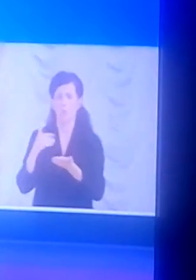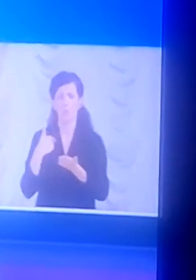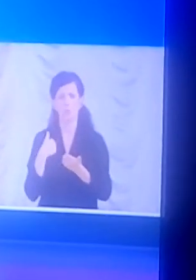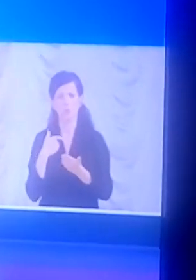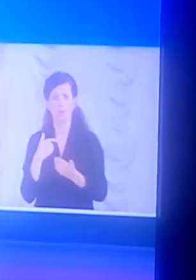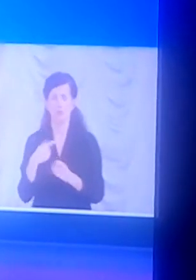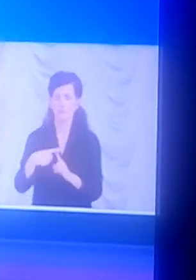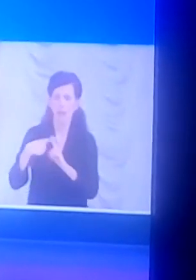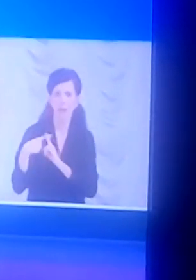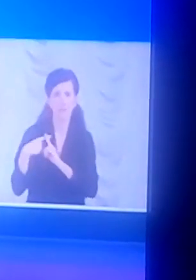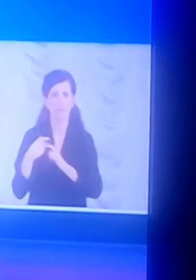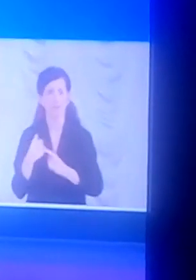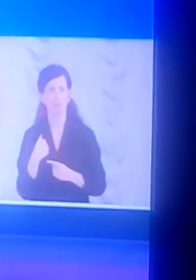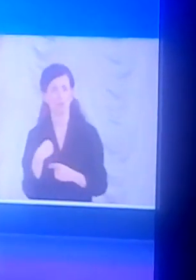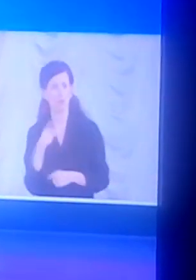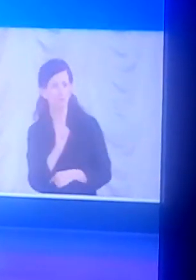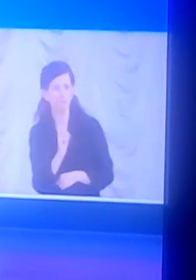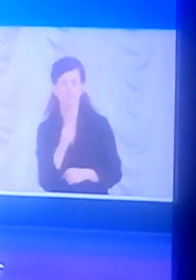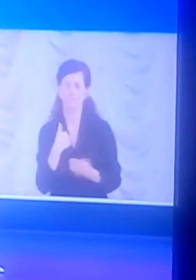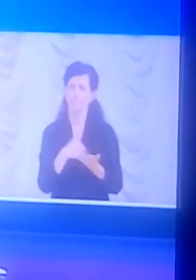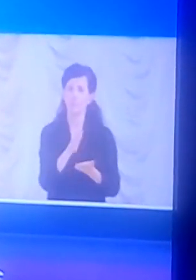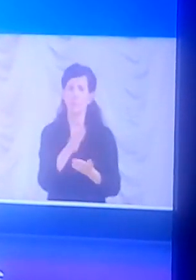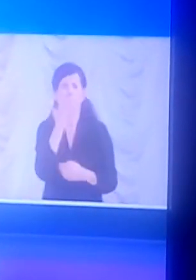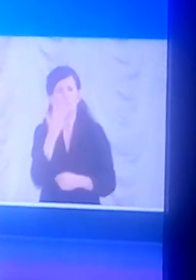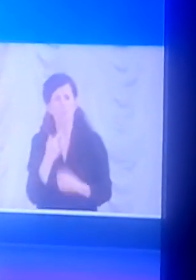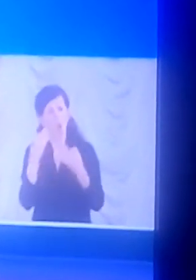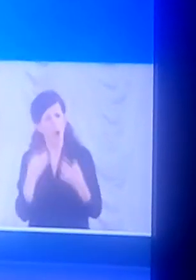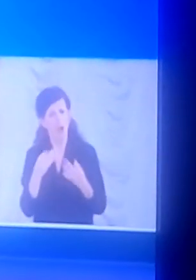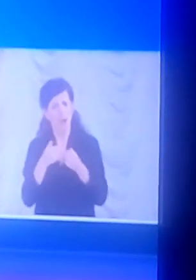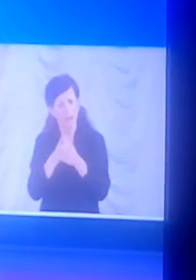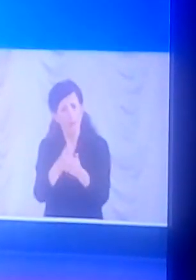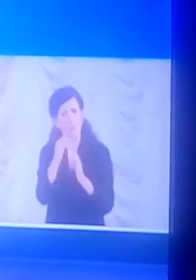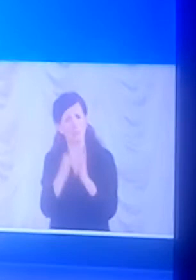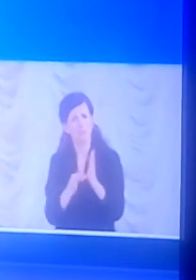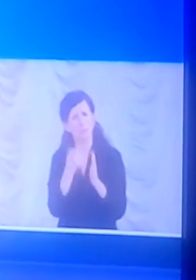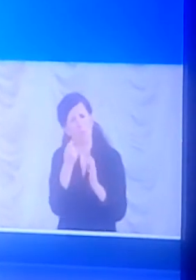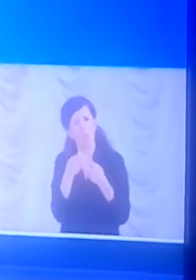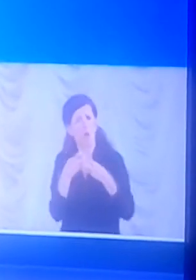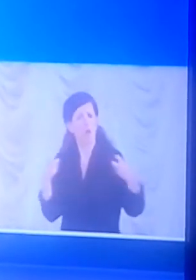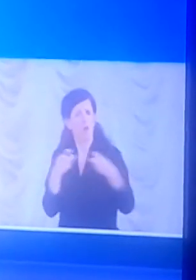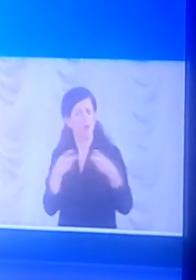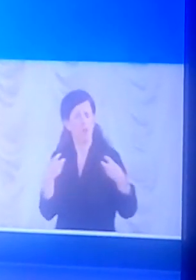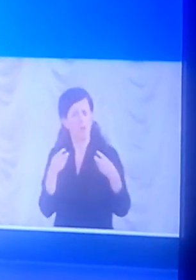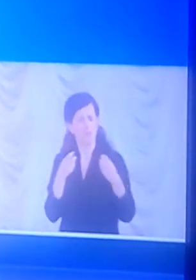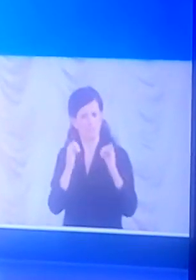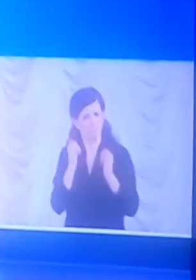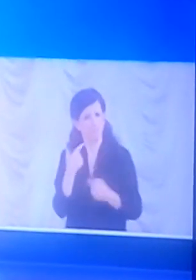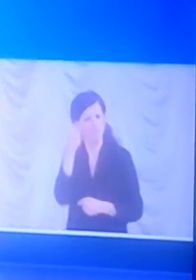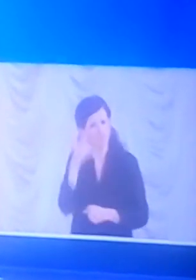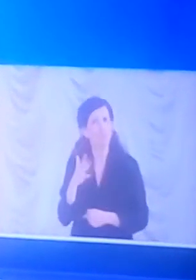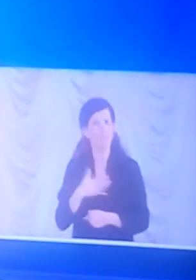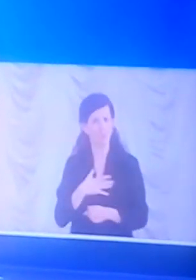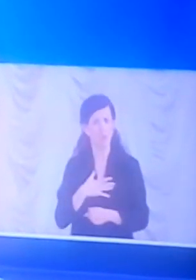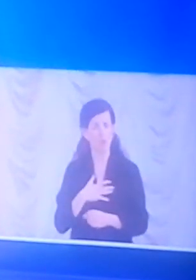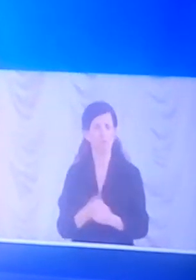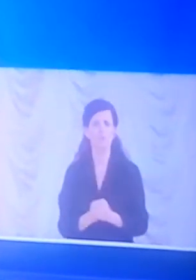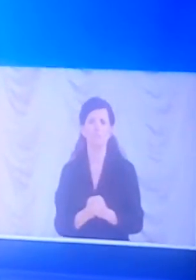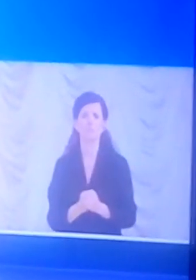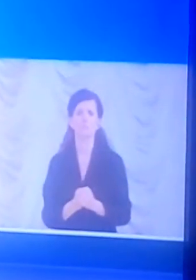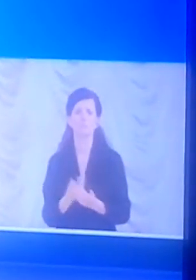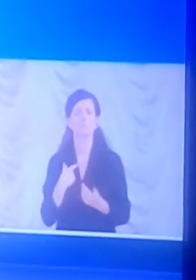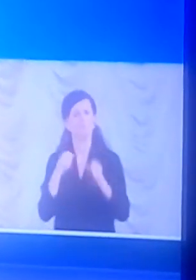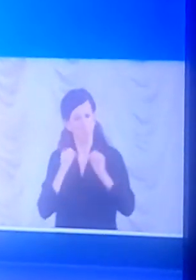definitivo allentamento delle misure, delle restrizioni, delle varie raccomandazioni. Possiamo quindi anche